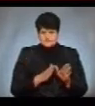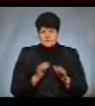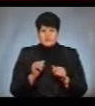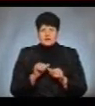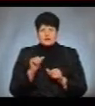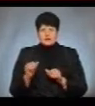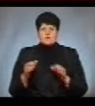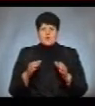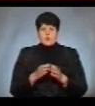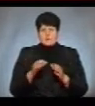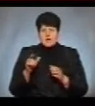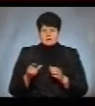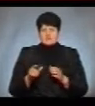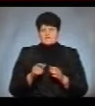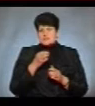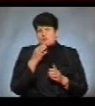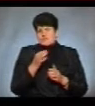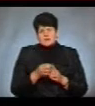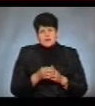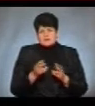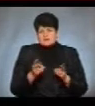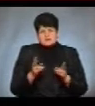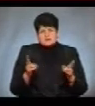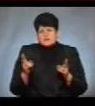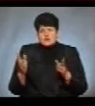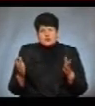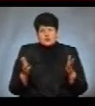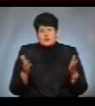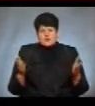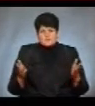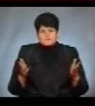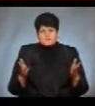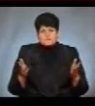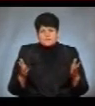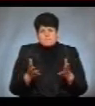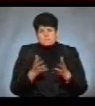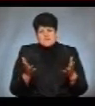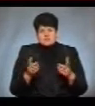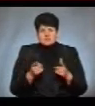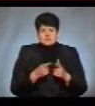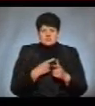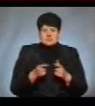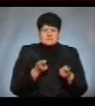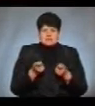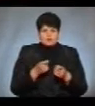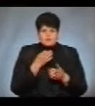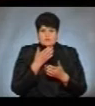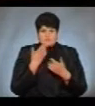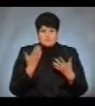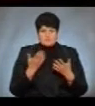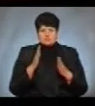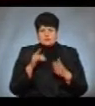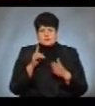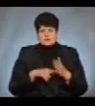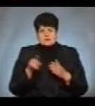окрім громади, відповідальність ніхто, ну, типу, таким чином більше, ніж адміністративну, не несе. Ну, будемо надіятися на